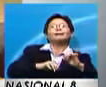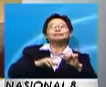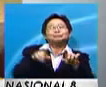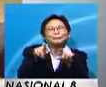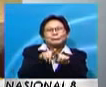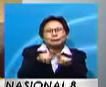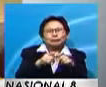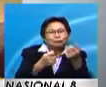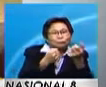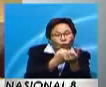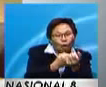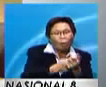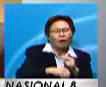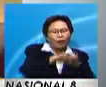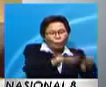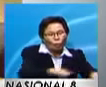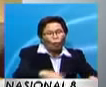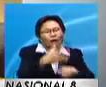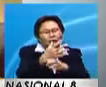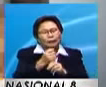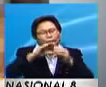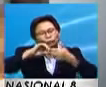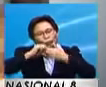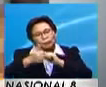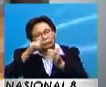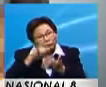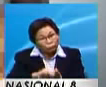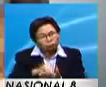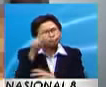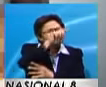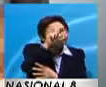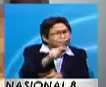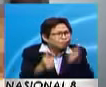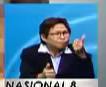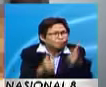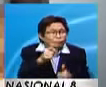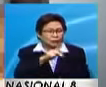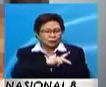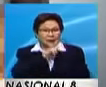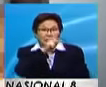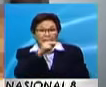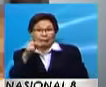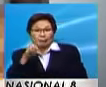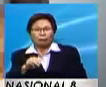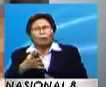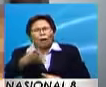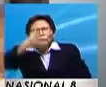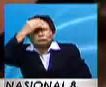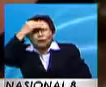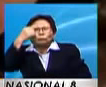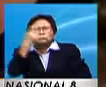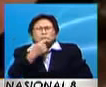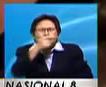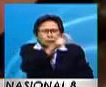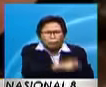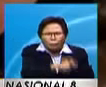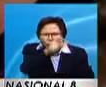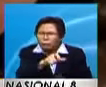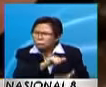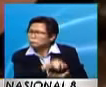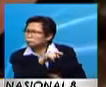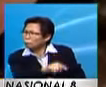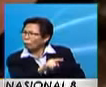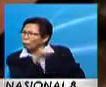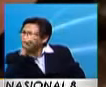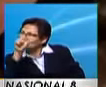supaya mereka javad mengatasi masalah ini dan ditanya sama adek Kementerian Kesehatan mengetahui Siapakah mangsa mangsa tersebut